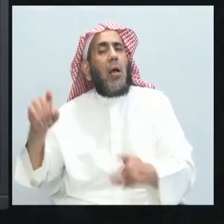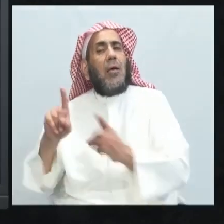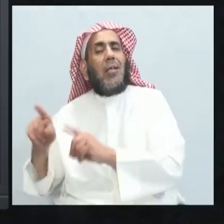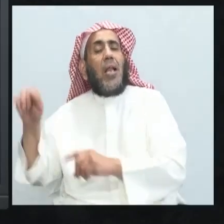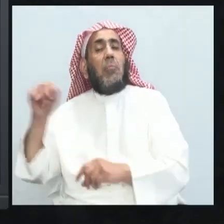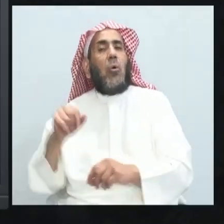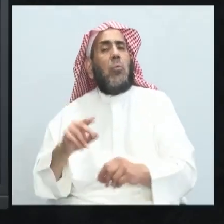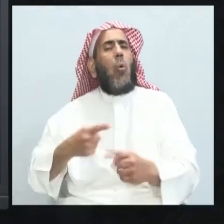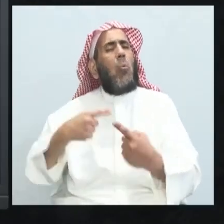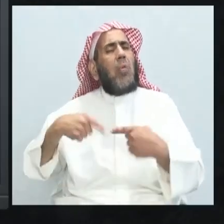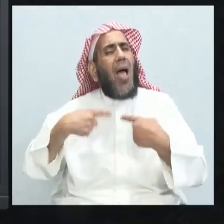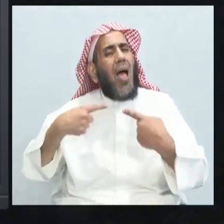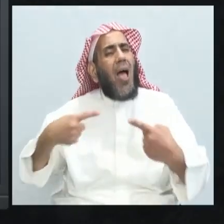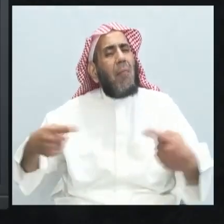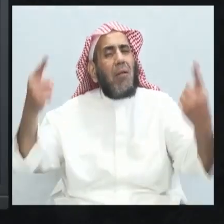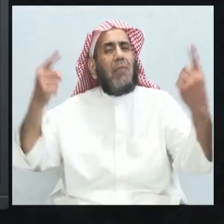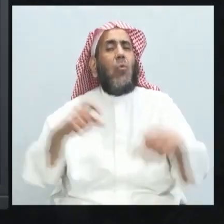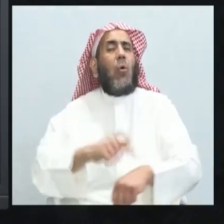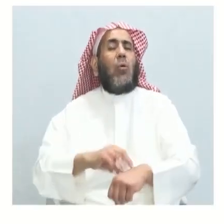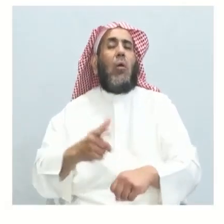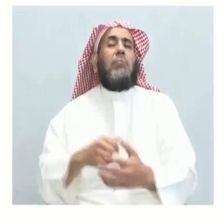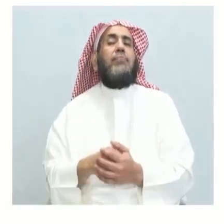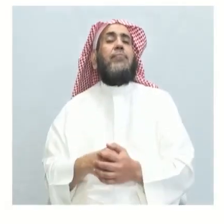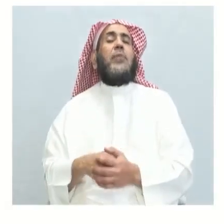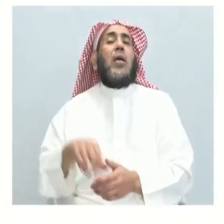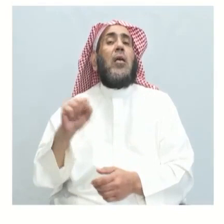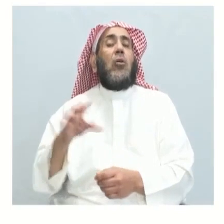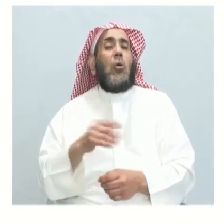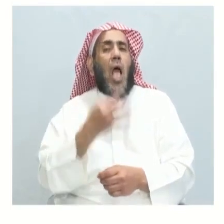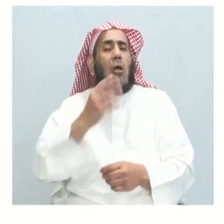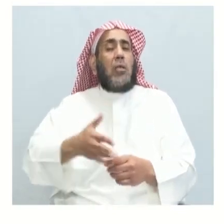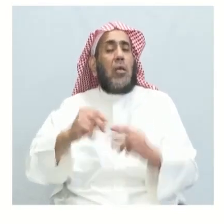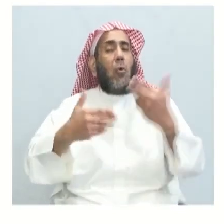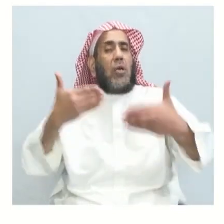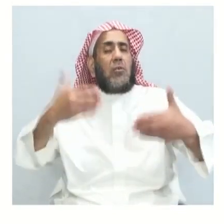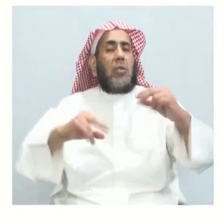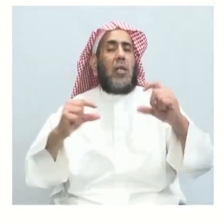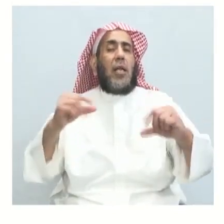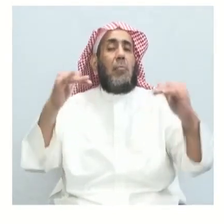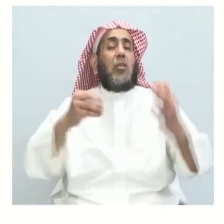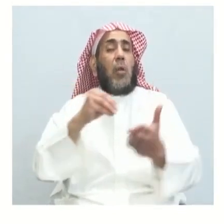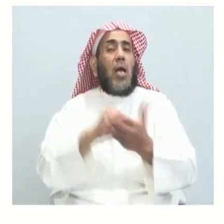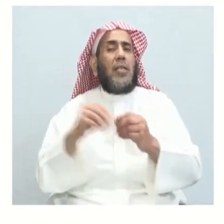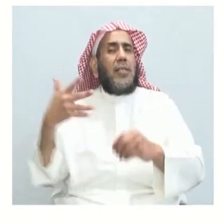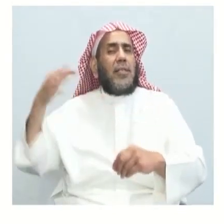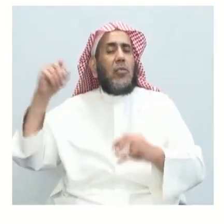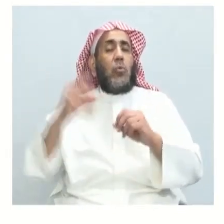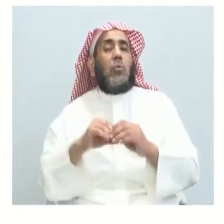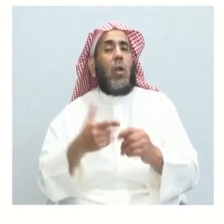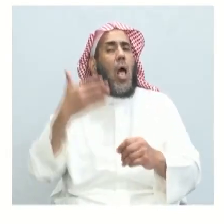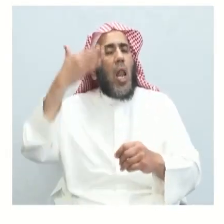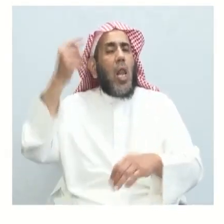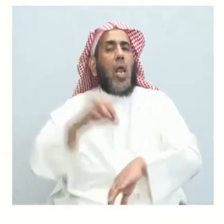دائما صالحه في كل الاوقات اذا خصائصها جوده الصياغه اهتمام بتوازن الكلمات اشتماله على التصوير اشتماله على